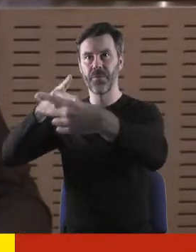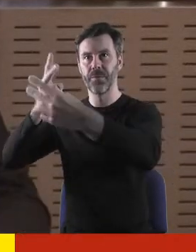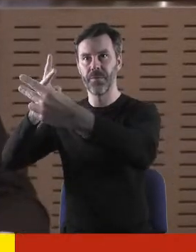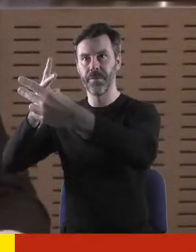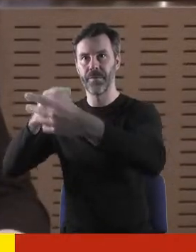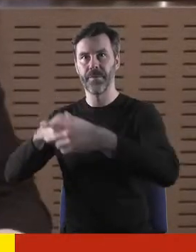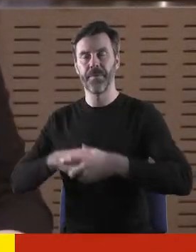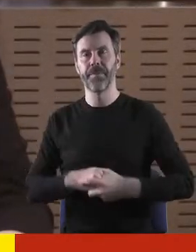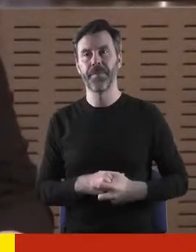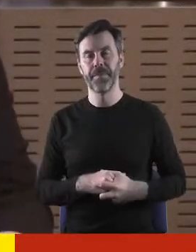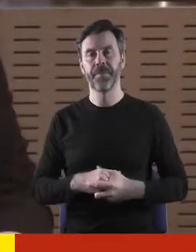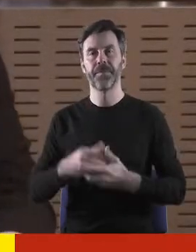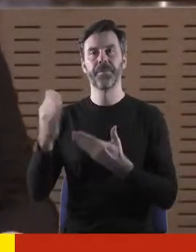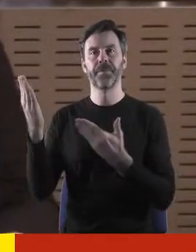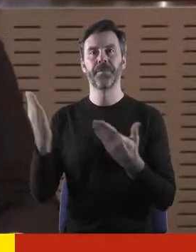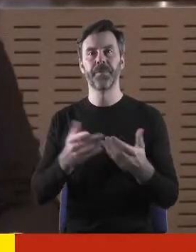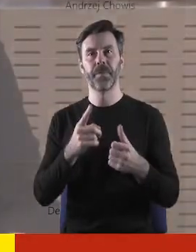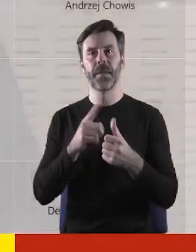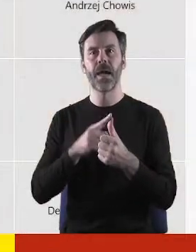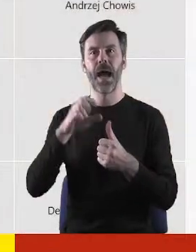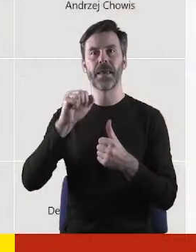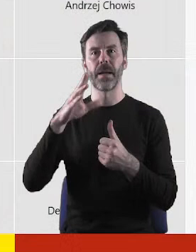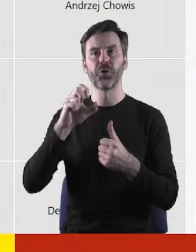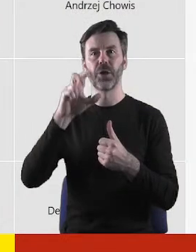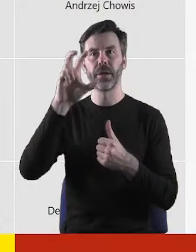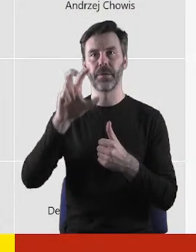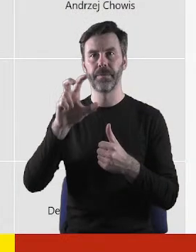ostatnie. Proszę bardzo, pan marszałek Piotr Adamczyk.